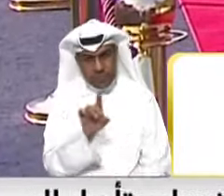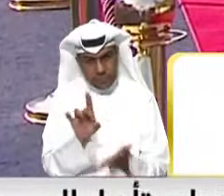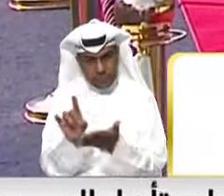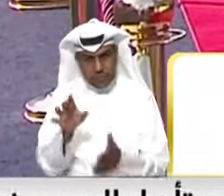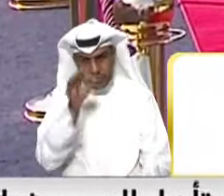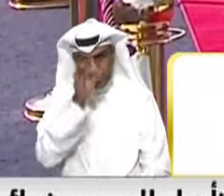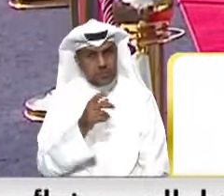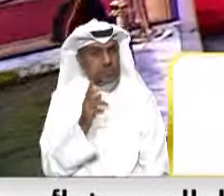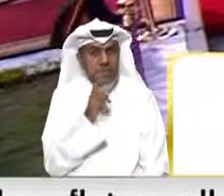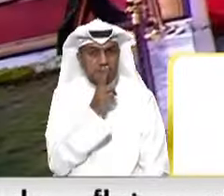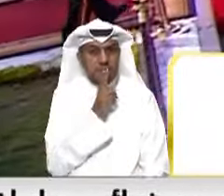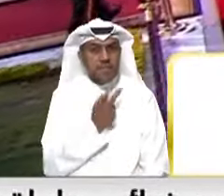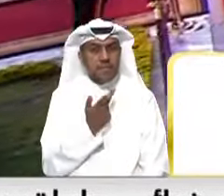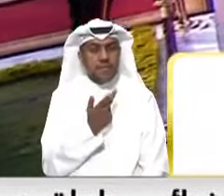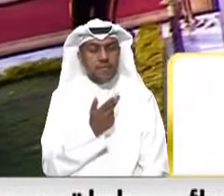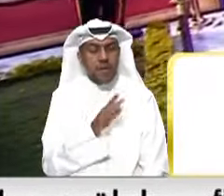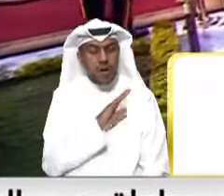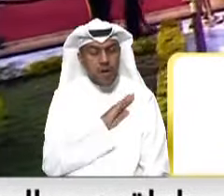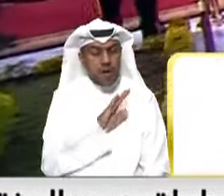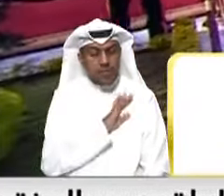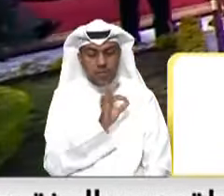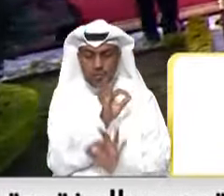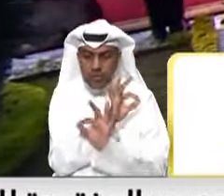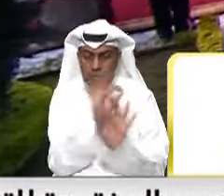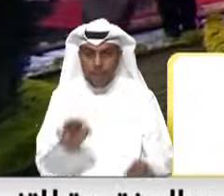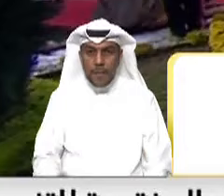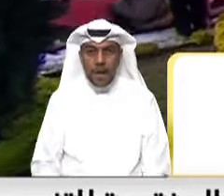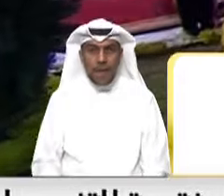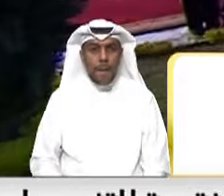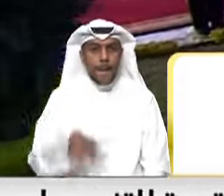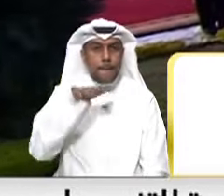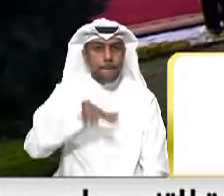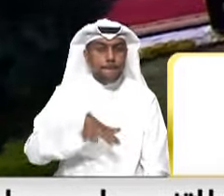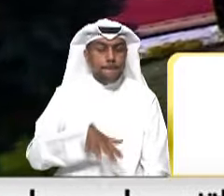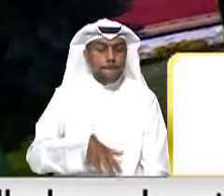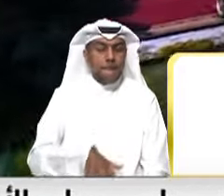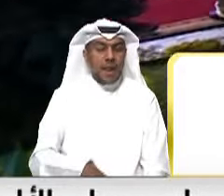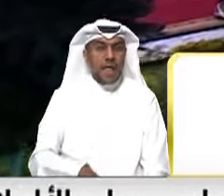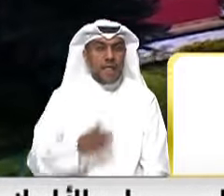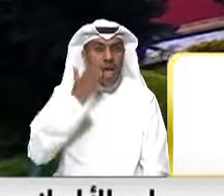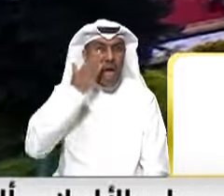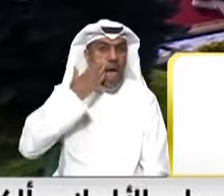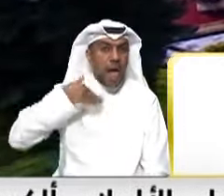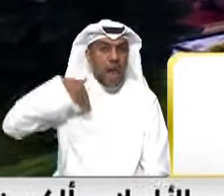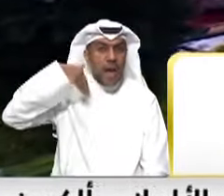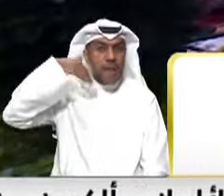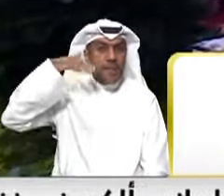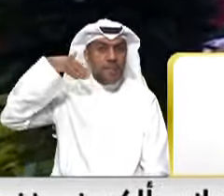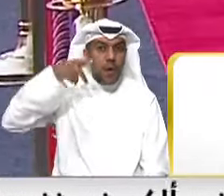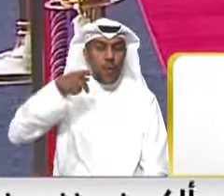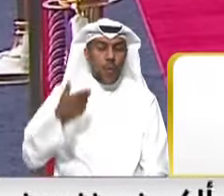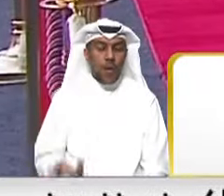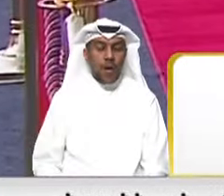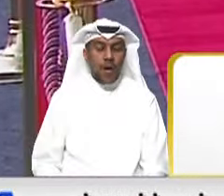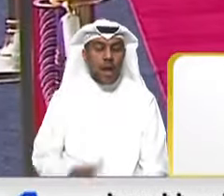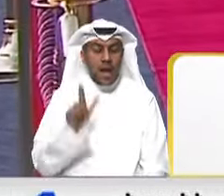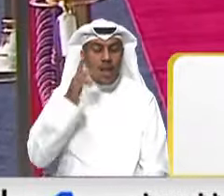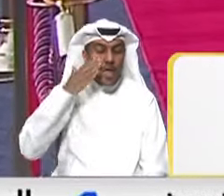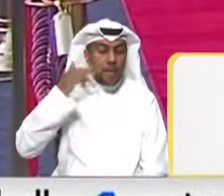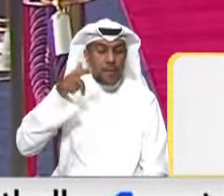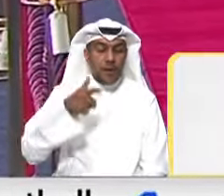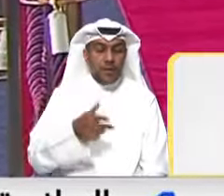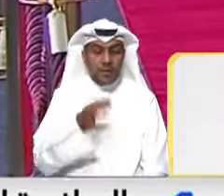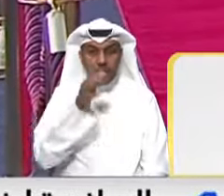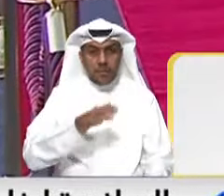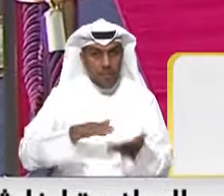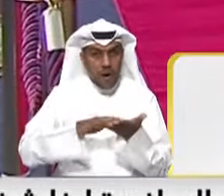وإعادة توحيد المؤسسات العسكرية والأمنية تحت سلطة تنفيذية موحدة قادرة على حكم سائر